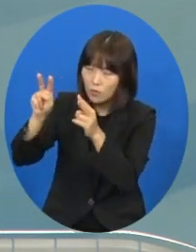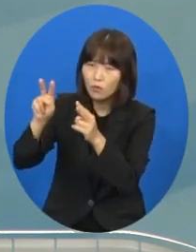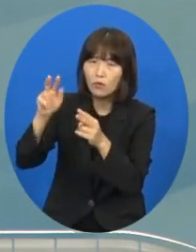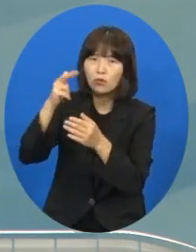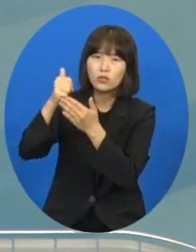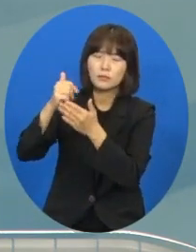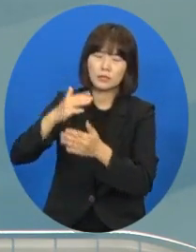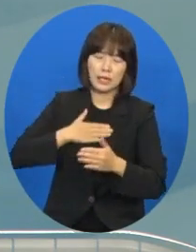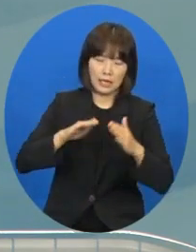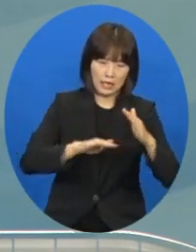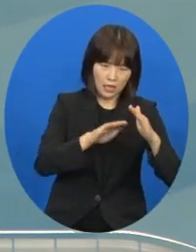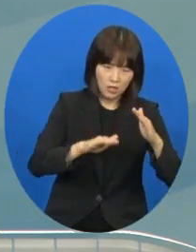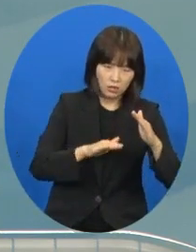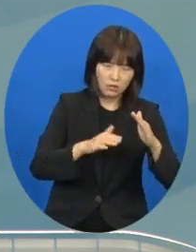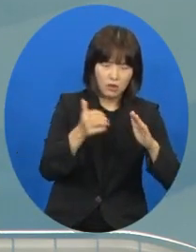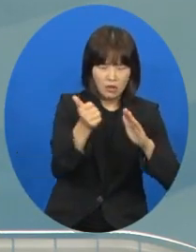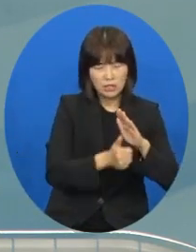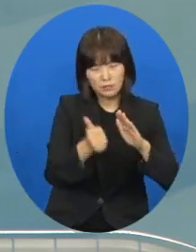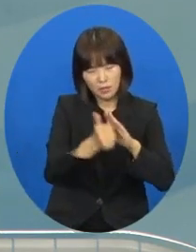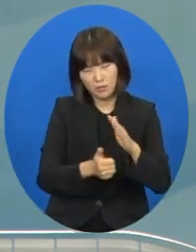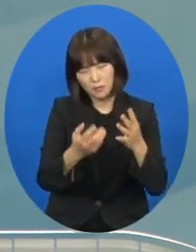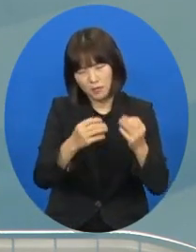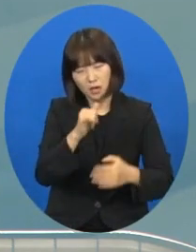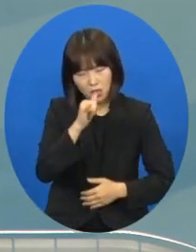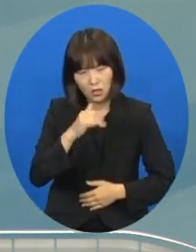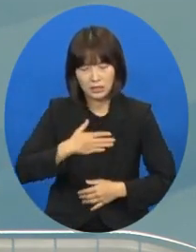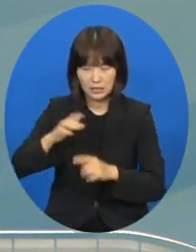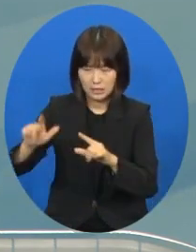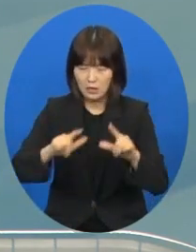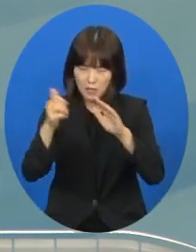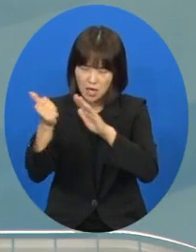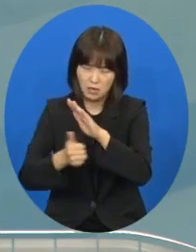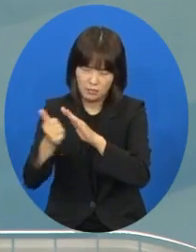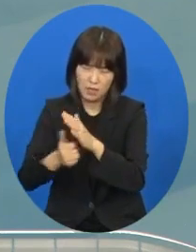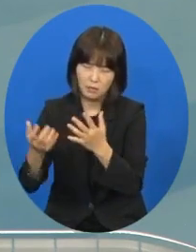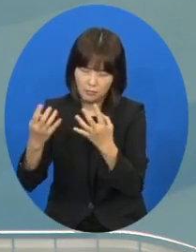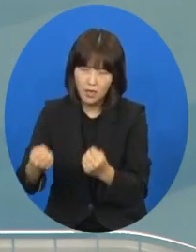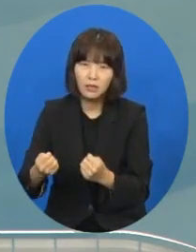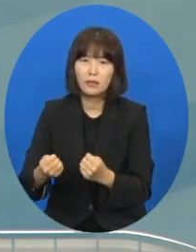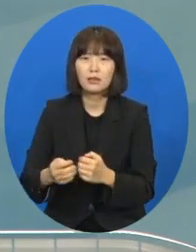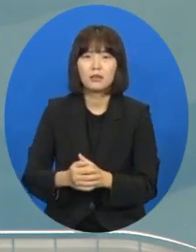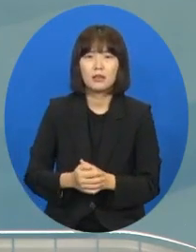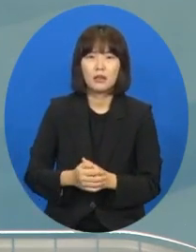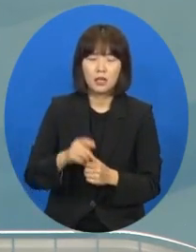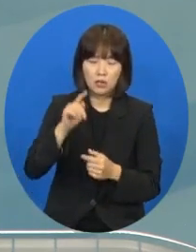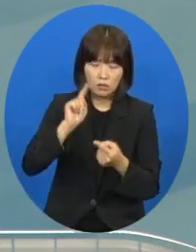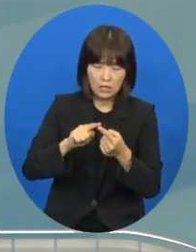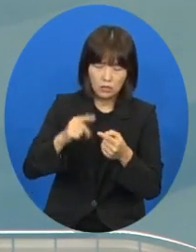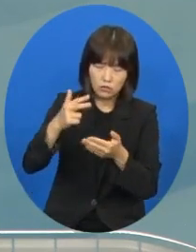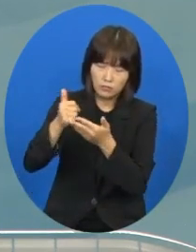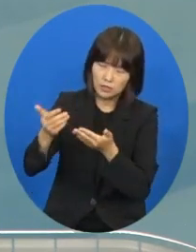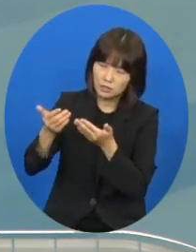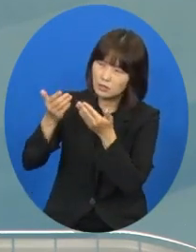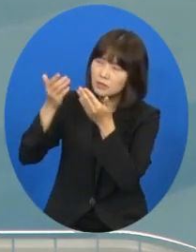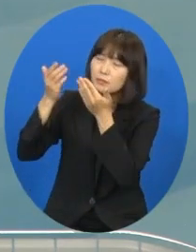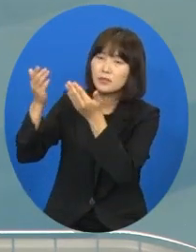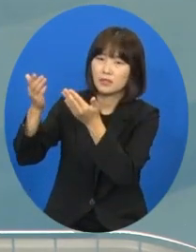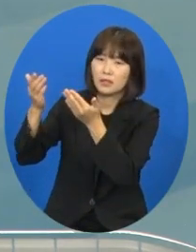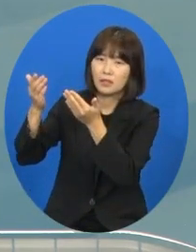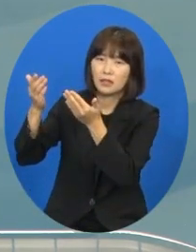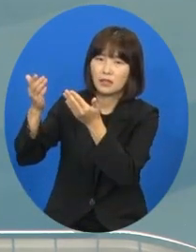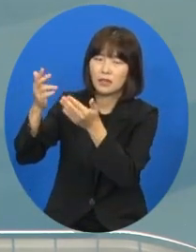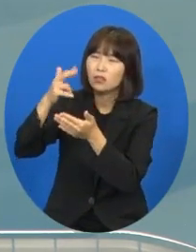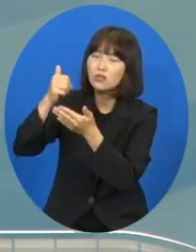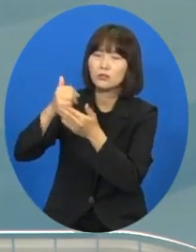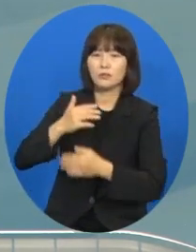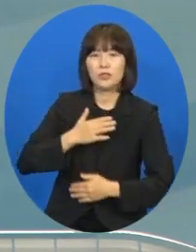제가 가정에서 이런 실패가 있습니다. 제 삶에서 이런 실패가 있습니다. 이걸 주님께 드립니다. 주님